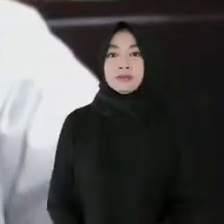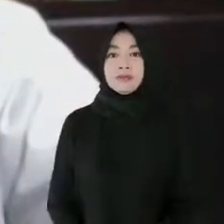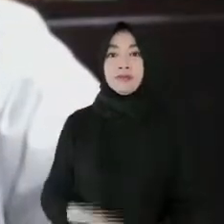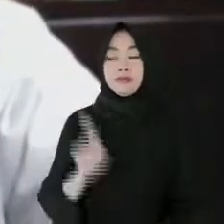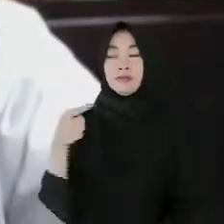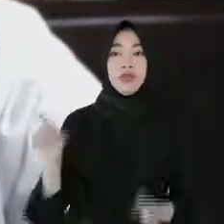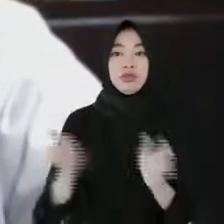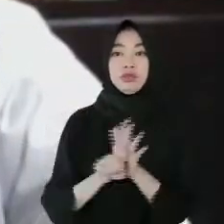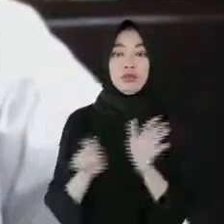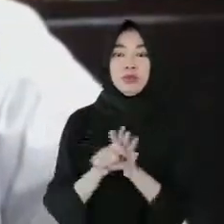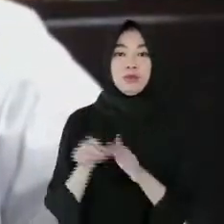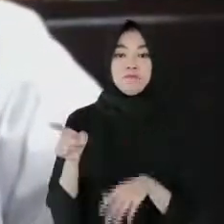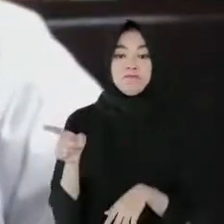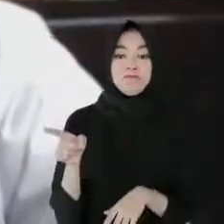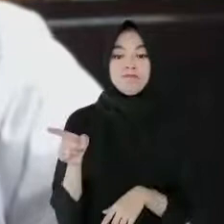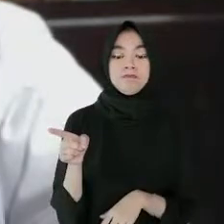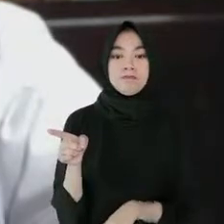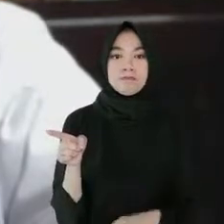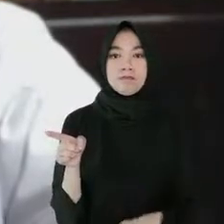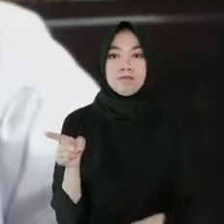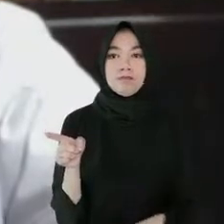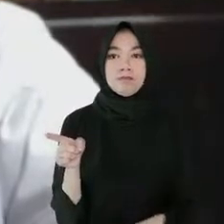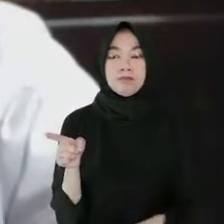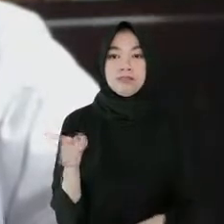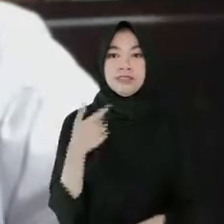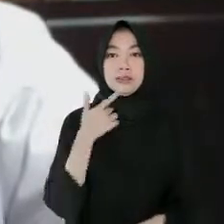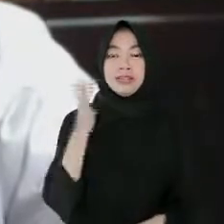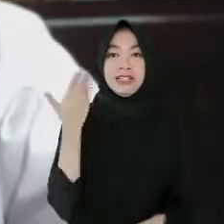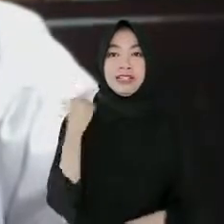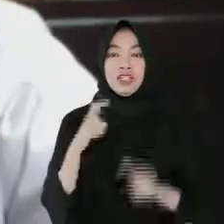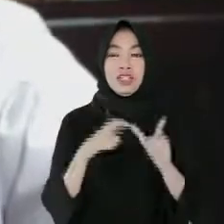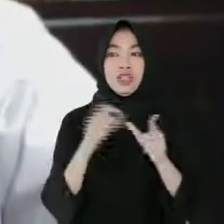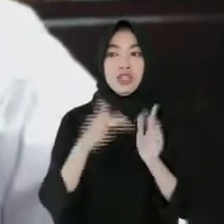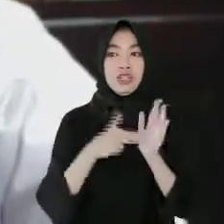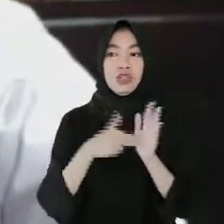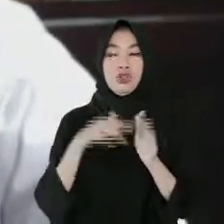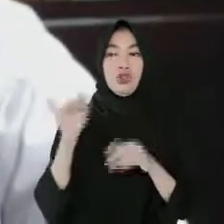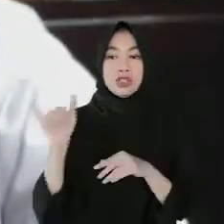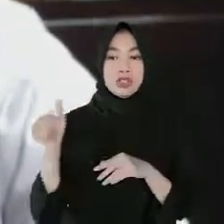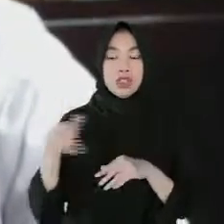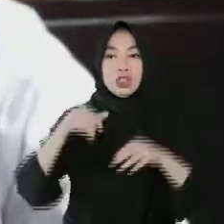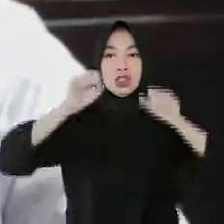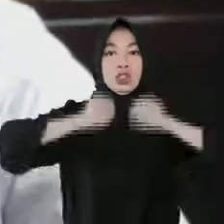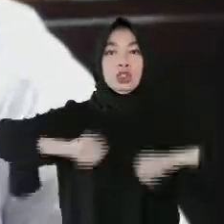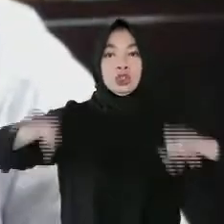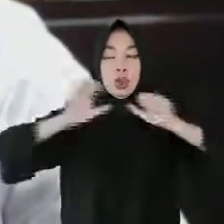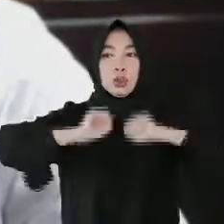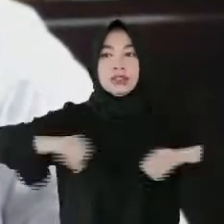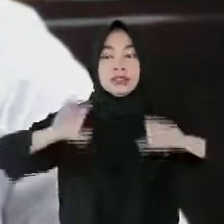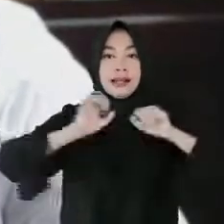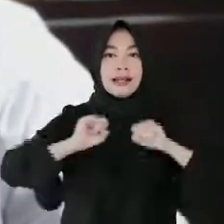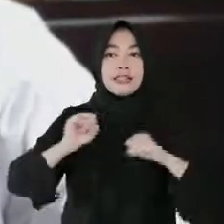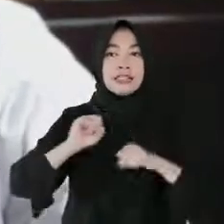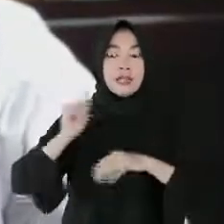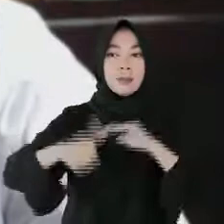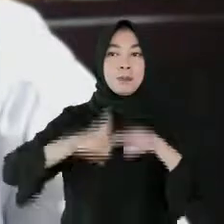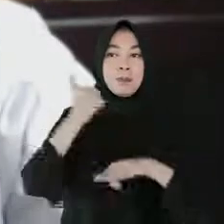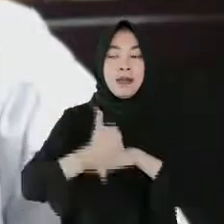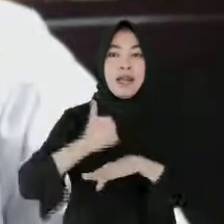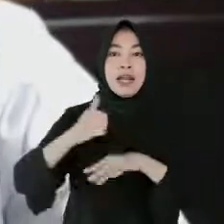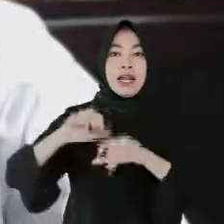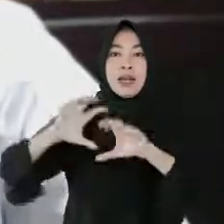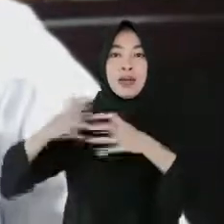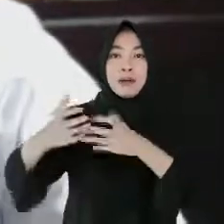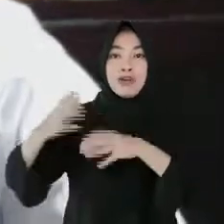saat pendekatan tadi yang disampaikan oleh Pak Soni tadi menarik busanya sosialisasi kepada para pimpinan adat kepala